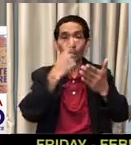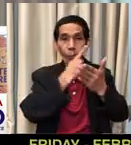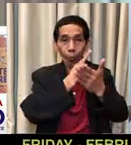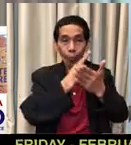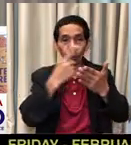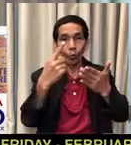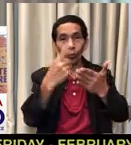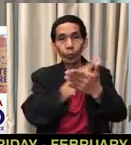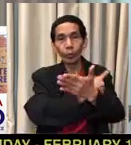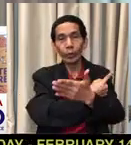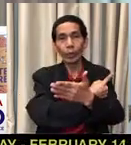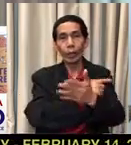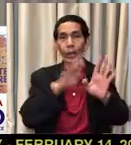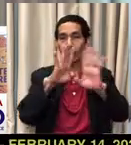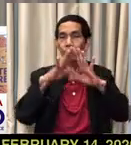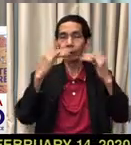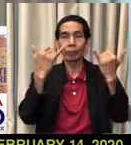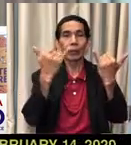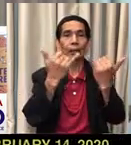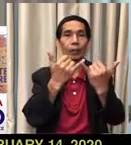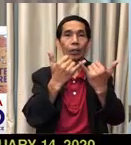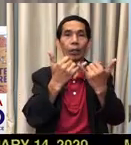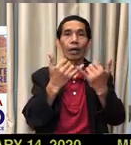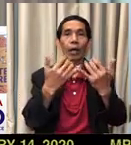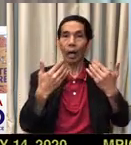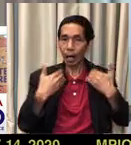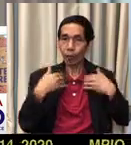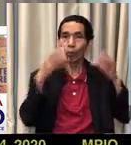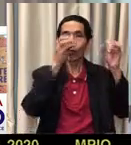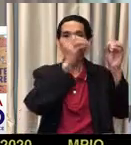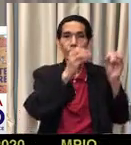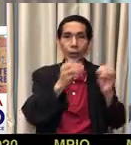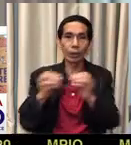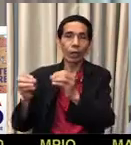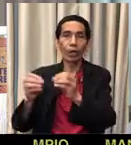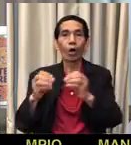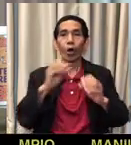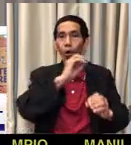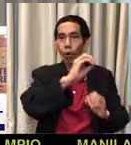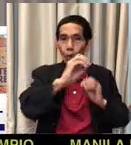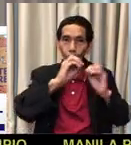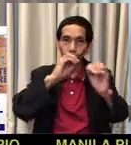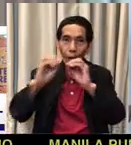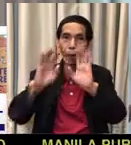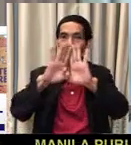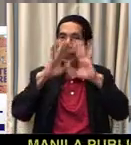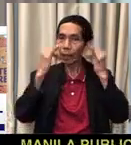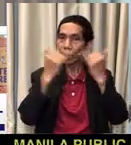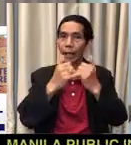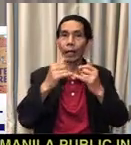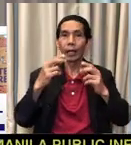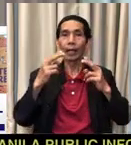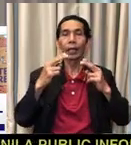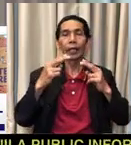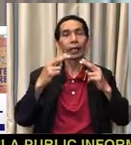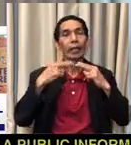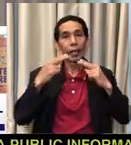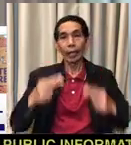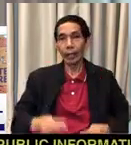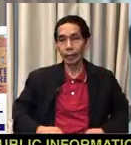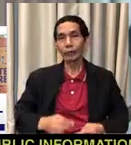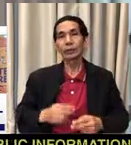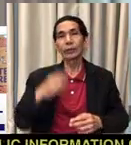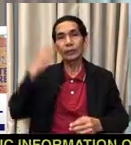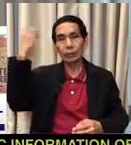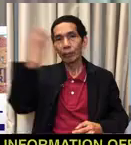ang barangay already organized their respective barangay health emergency